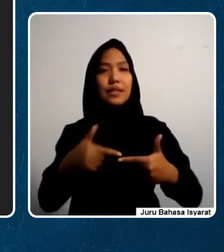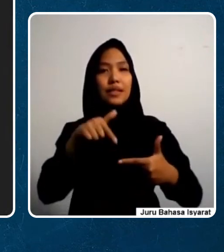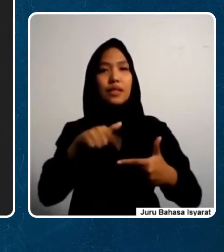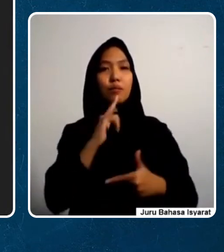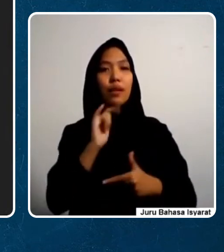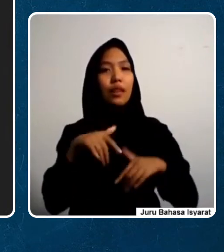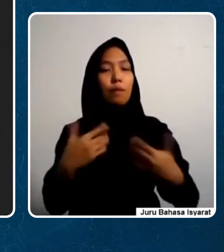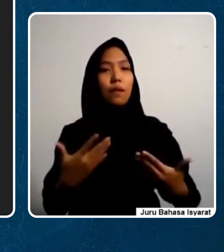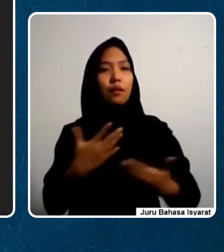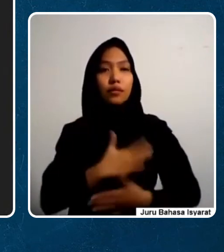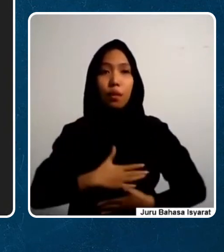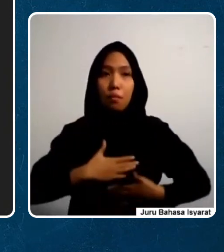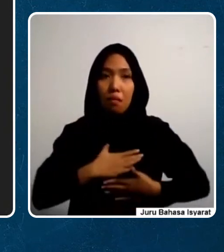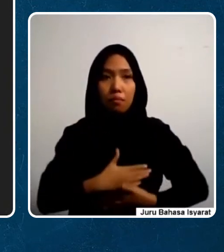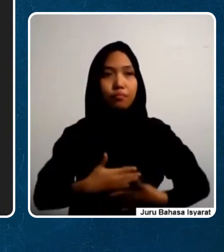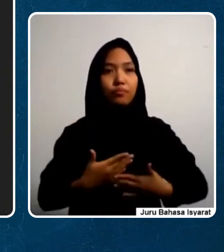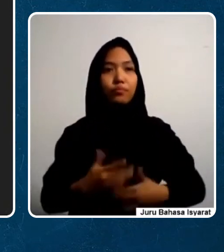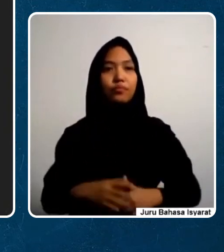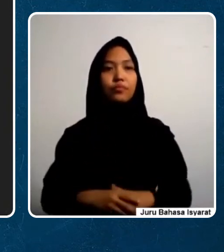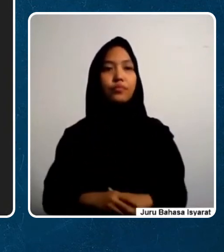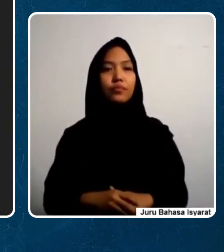untuk menjadi